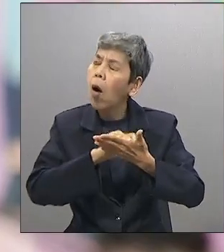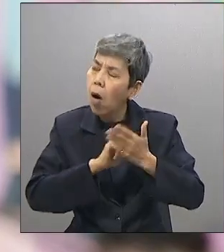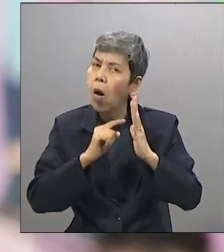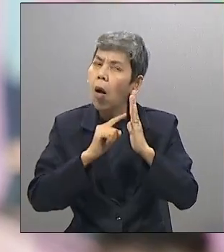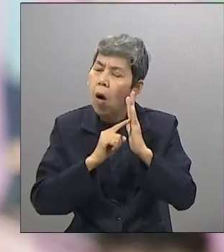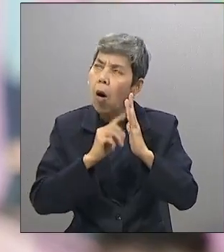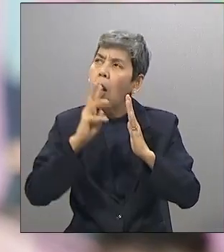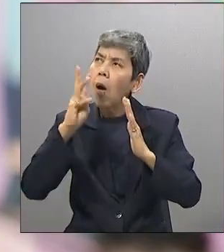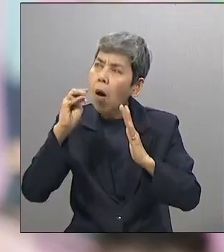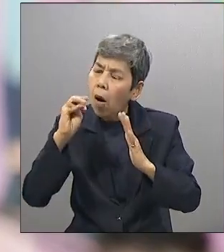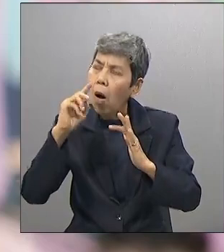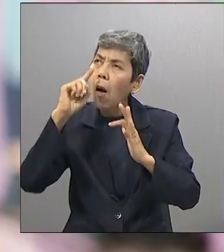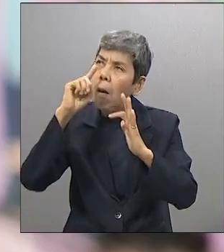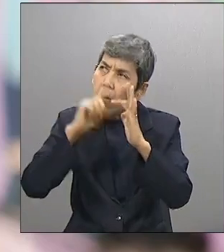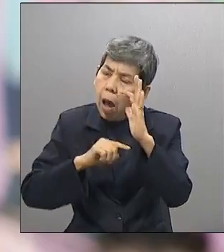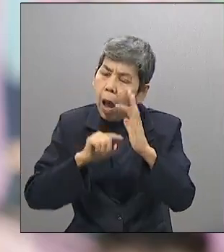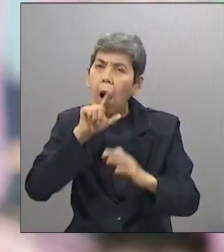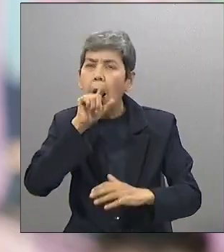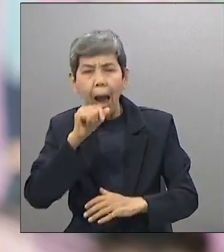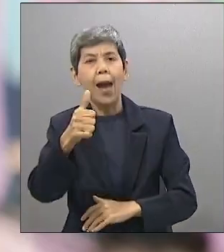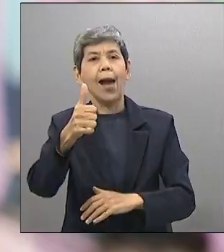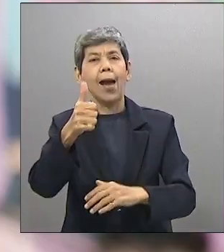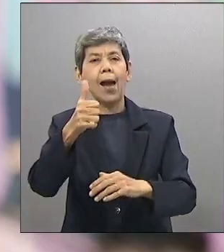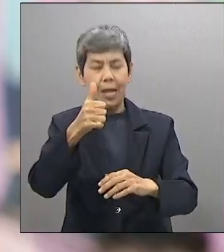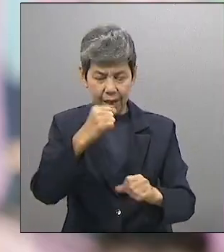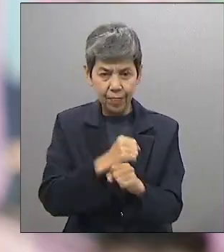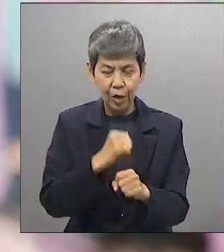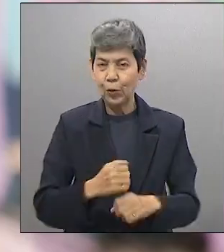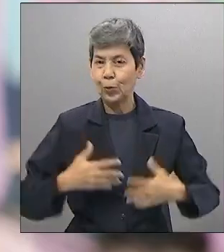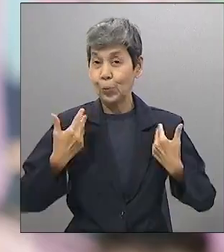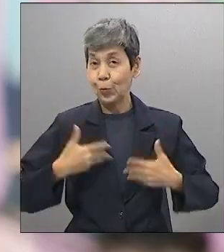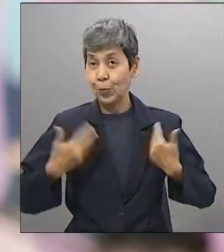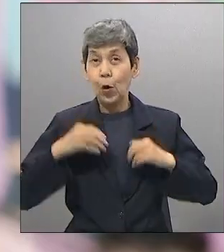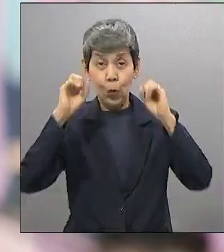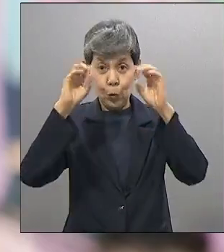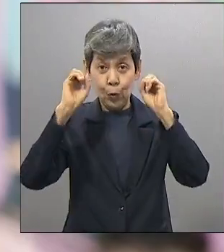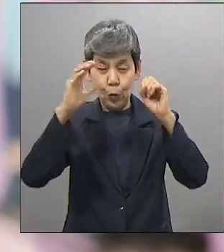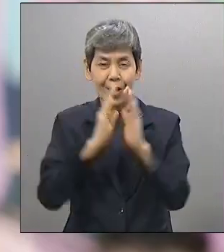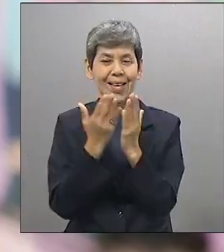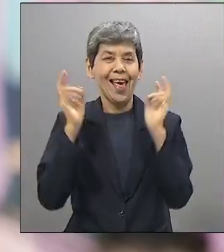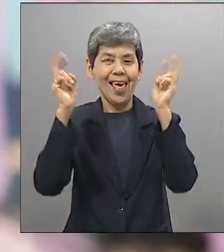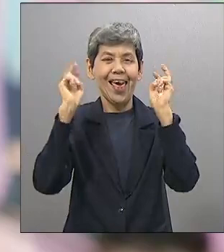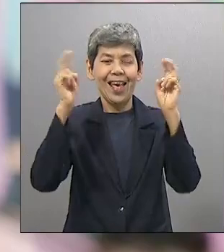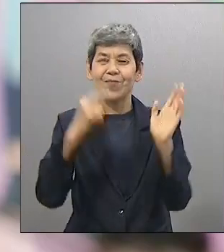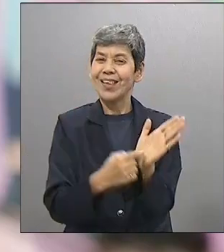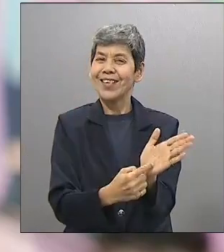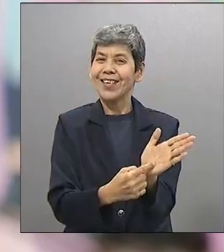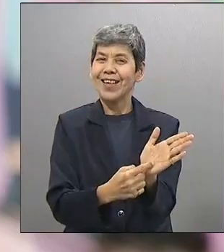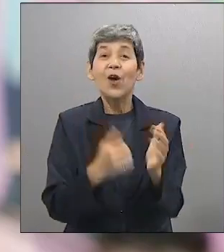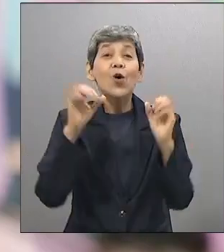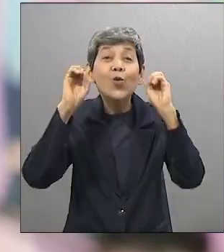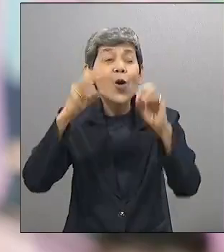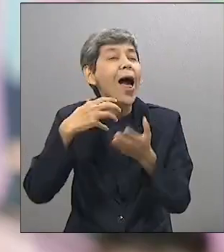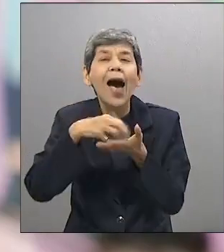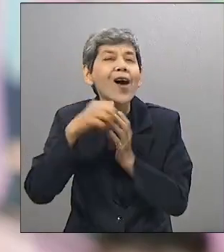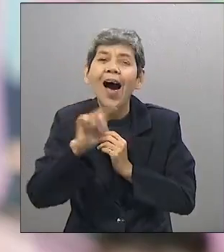้าก็จะอานได้แล้เค้าก็เหบปี่เวลาคขุζวกหนแตรานเวลคคุณ